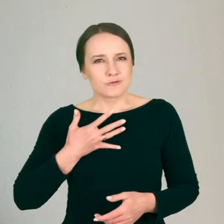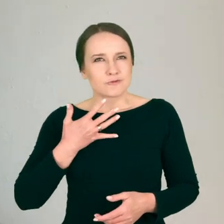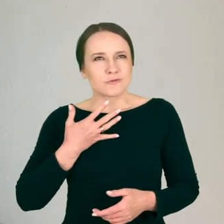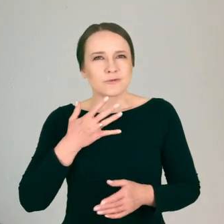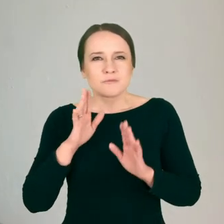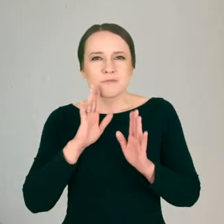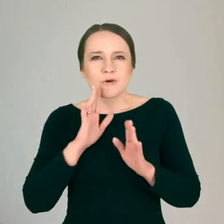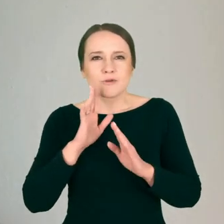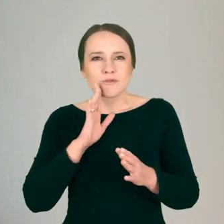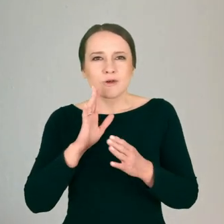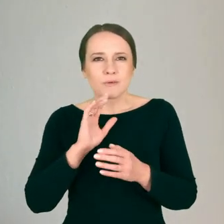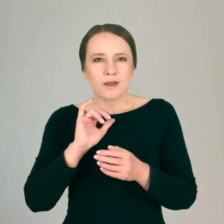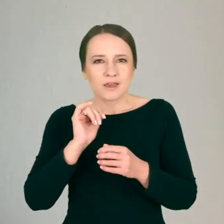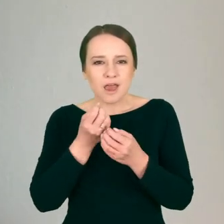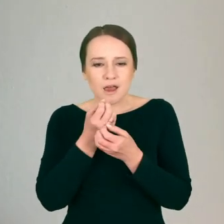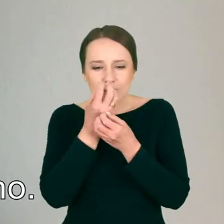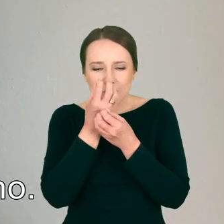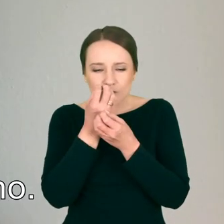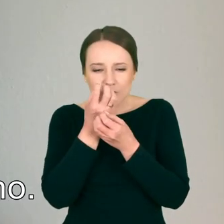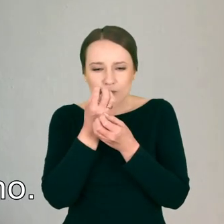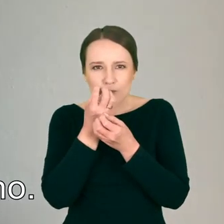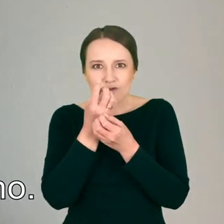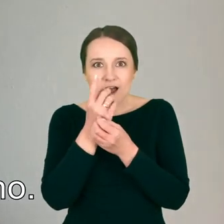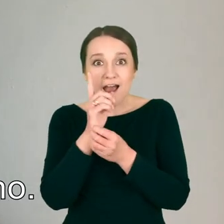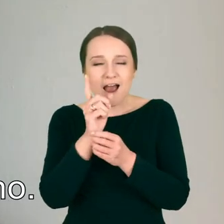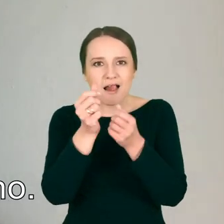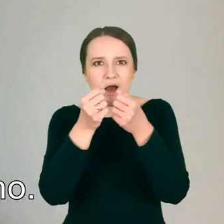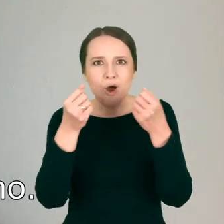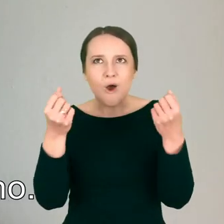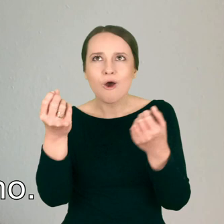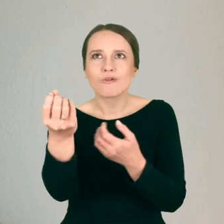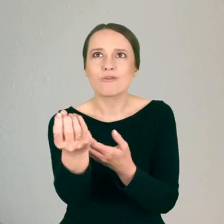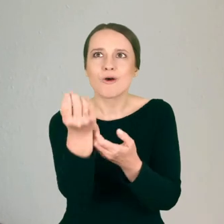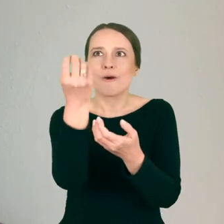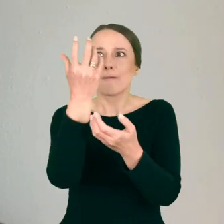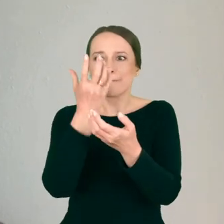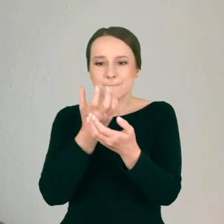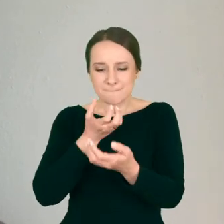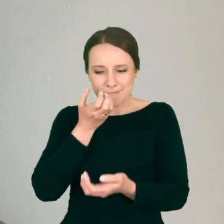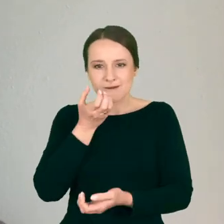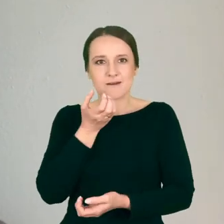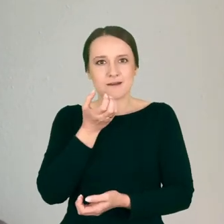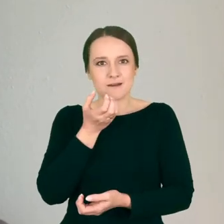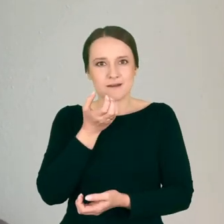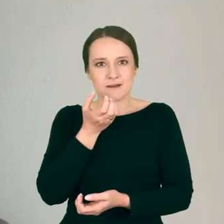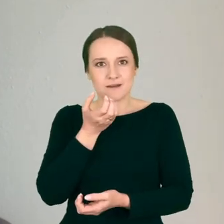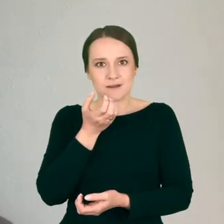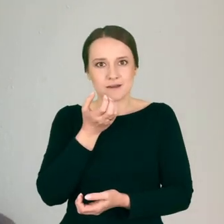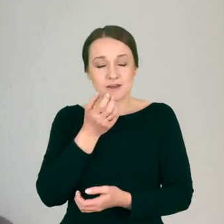tak mi było, jakby róża przez otwarte wpadła okno.